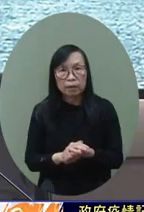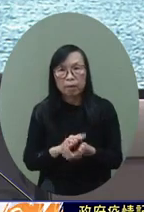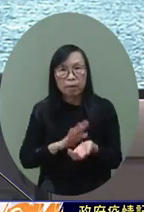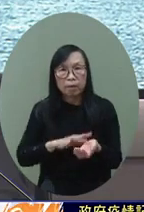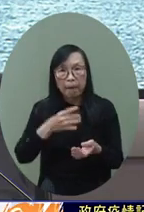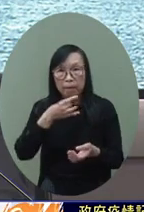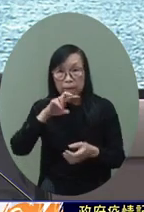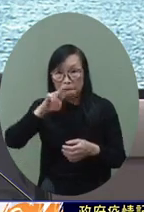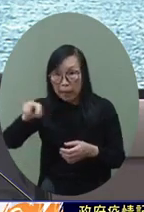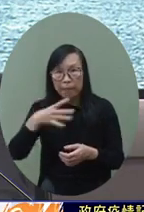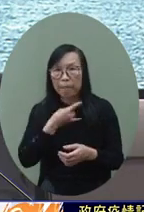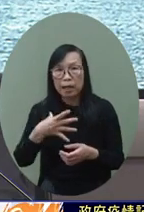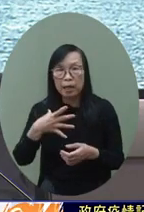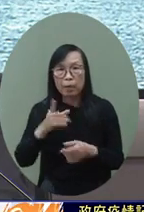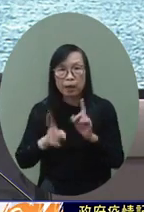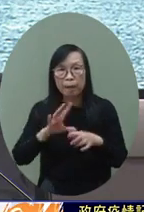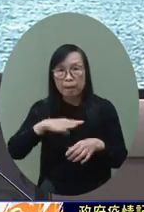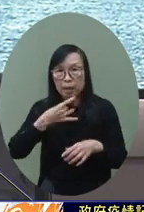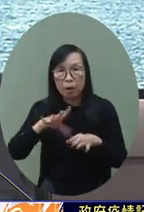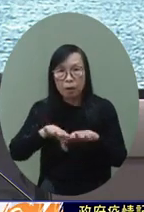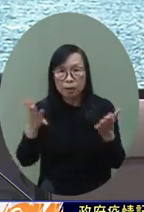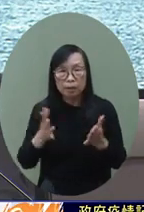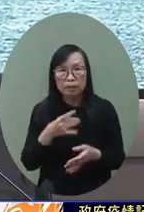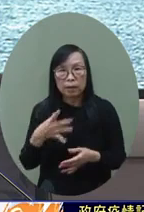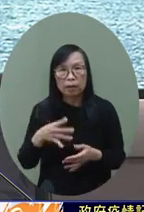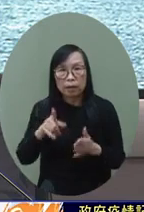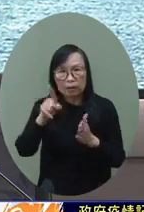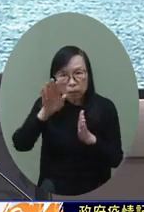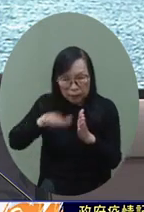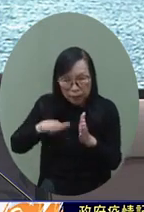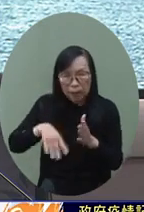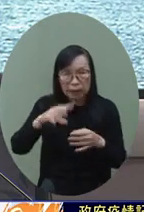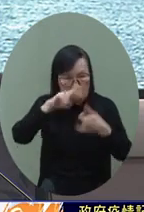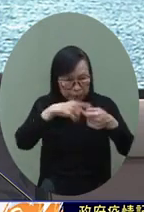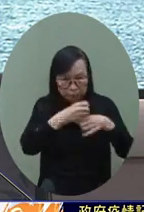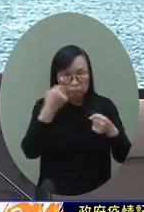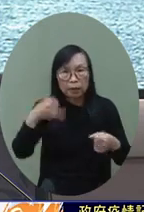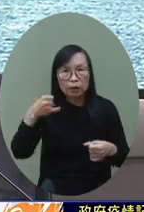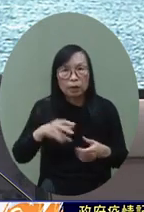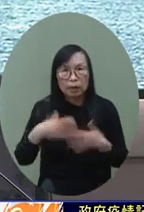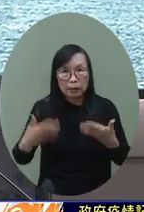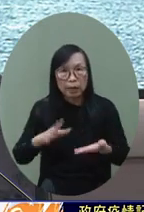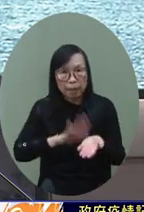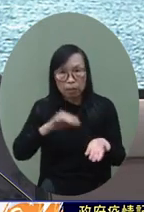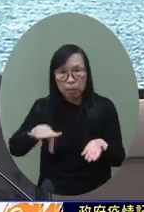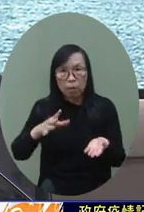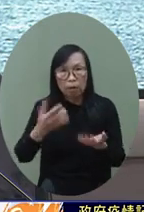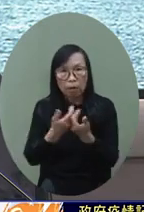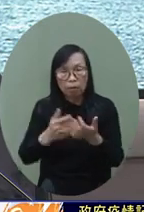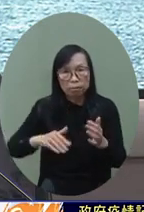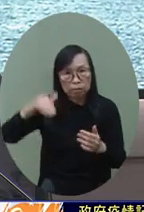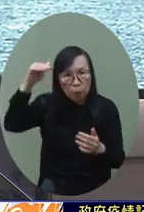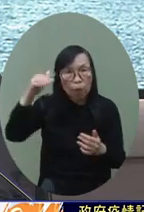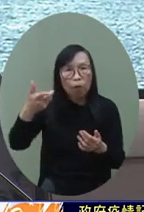發現啦，或者未開始啦，個病毒量或者好低，所以驗唔到。咁依家佢開始個病毒量高啦，咁又驗翻出